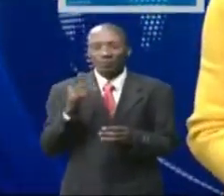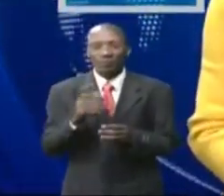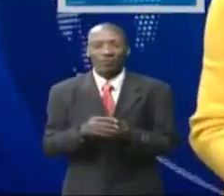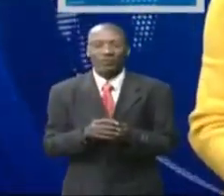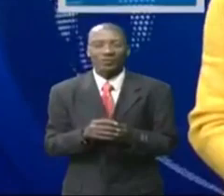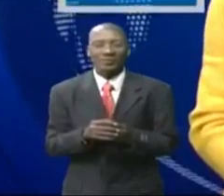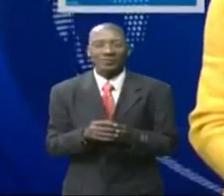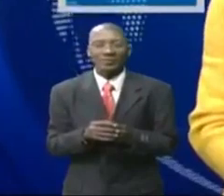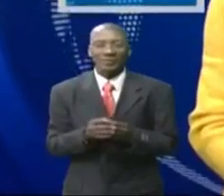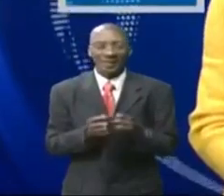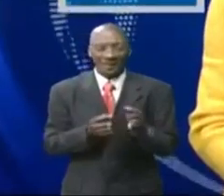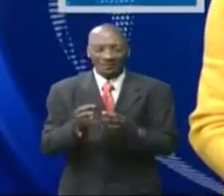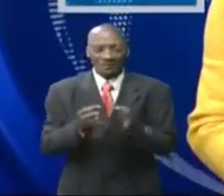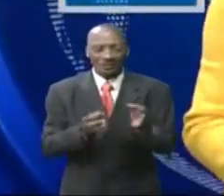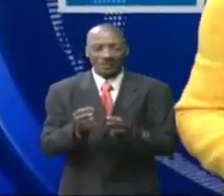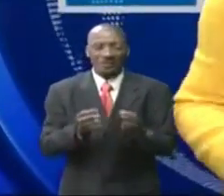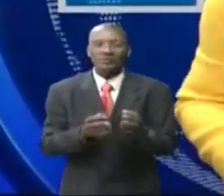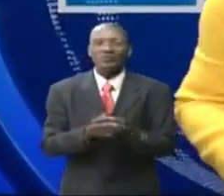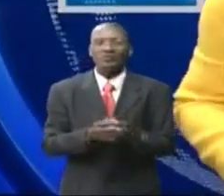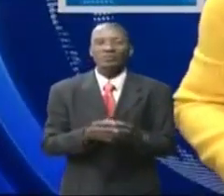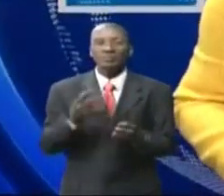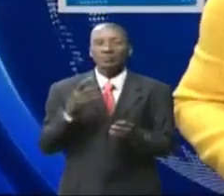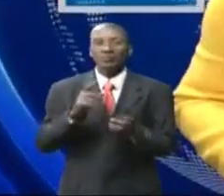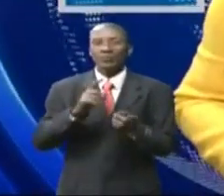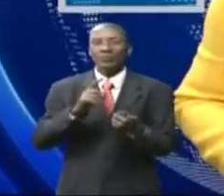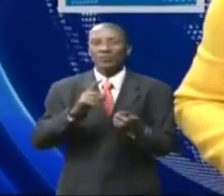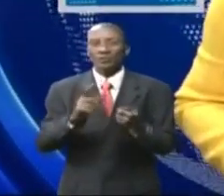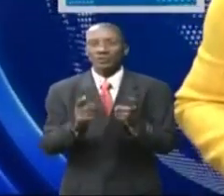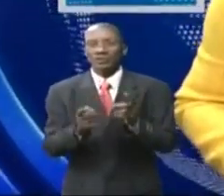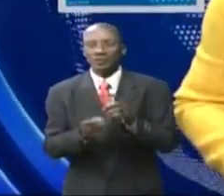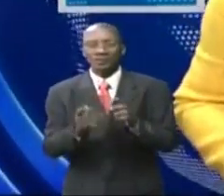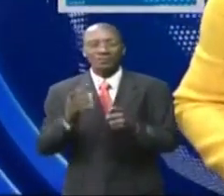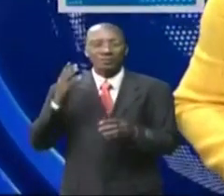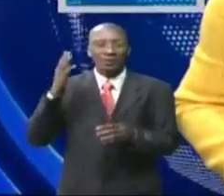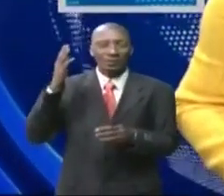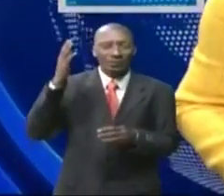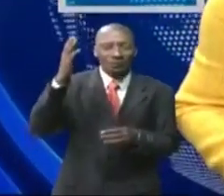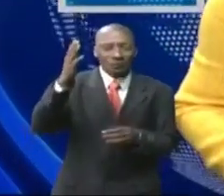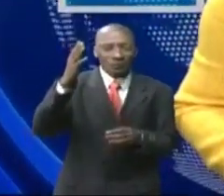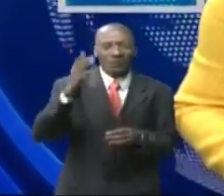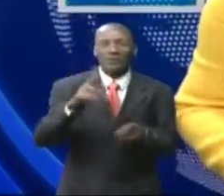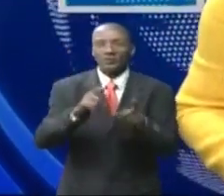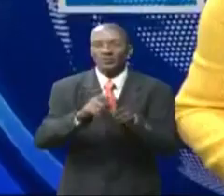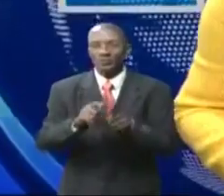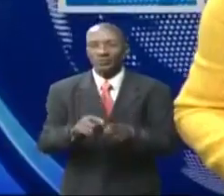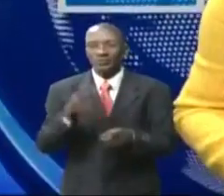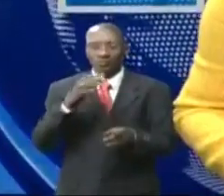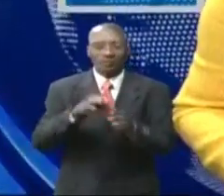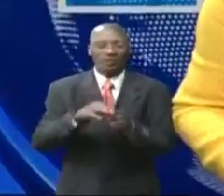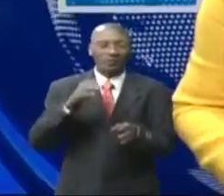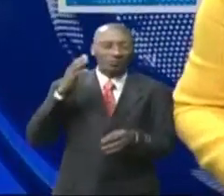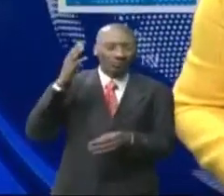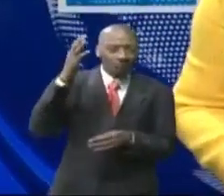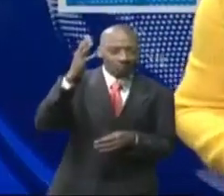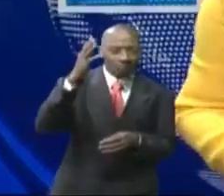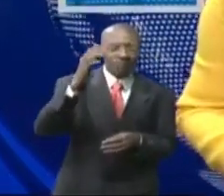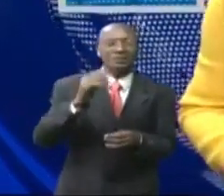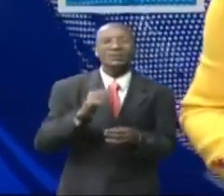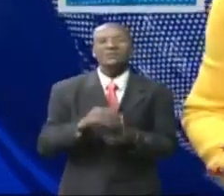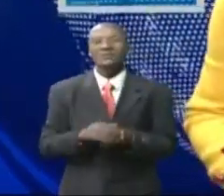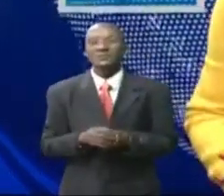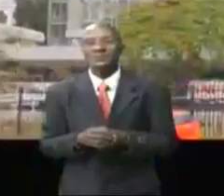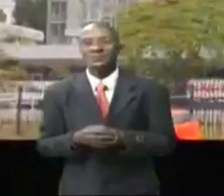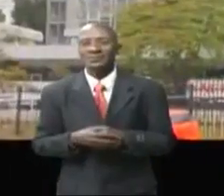et d'adoration sur le thème « L'unité du corps de Christ, un bon serviteur de Dieu pour la nation congolaise ». Jojo